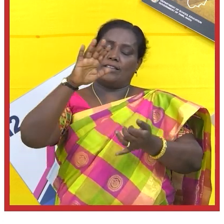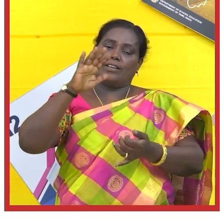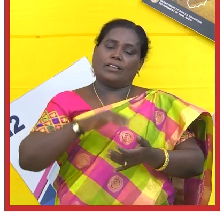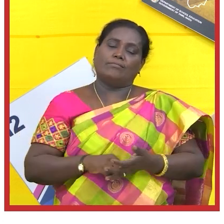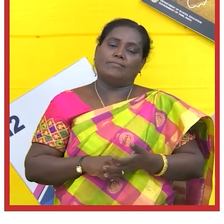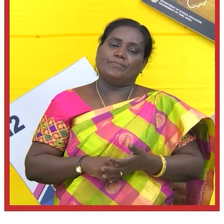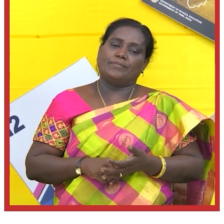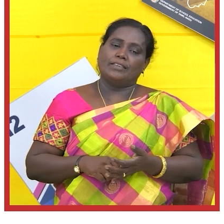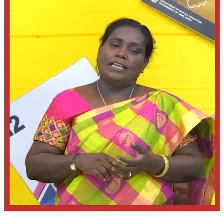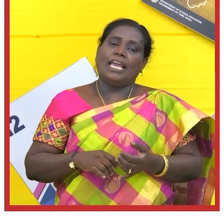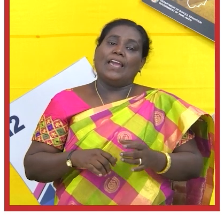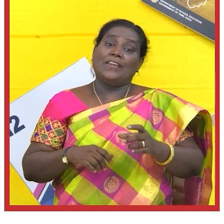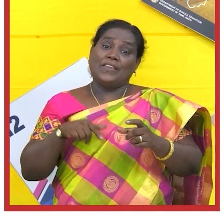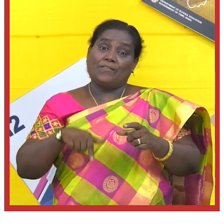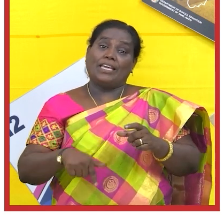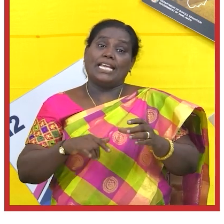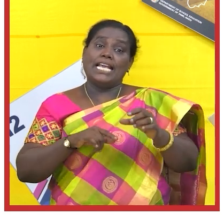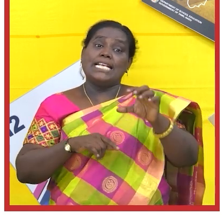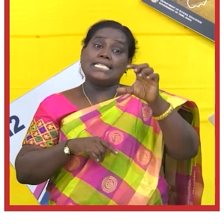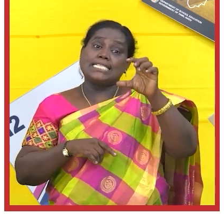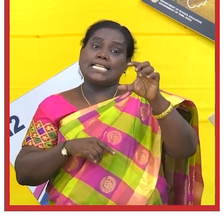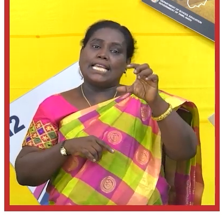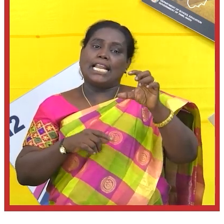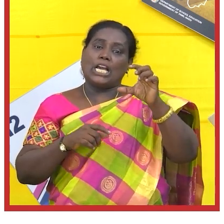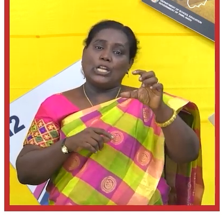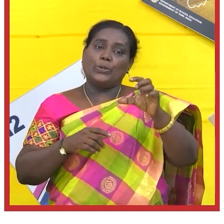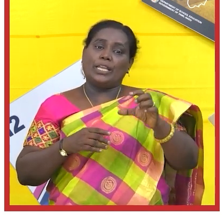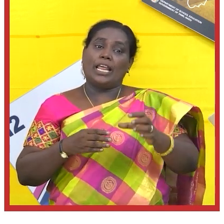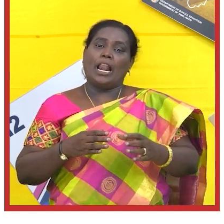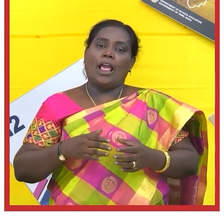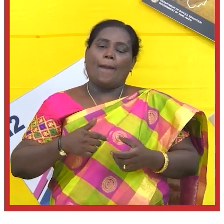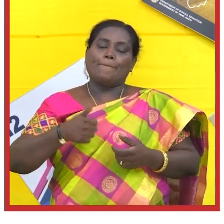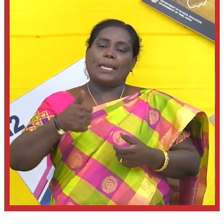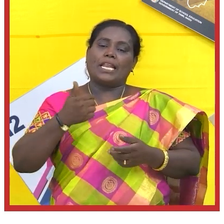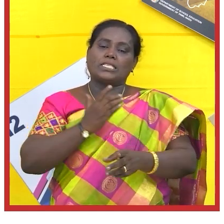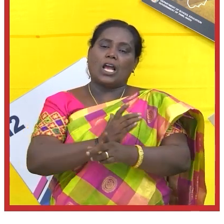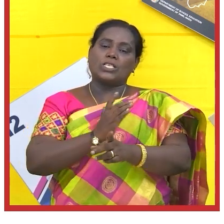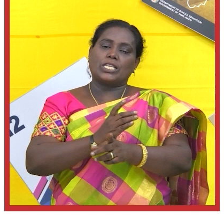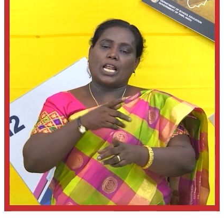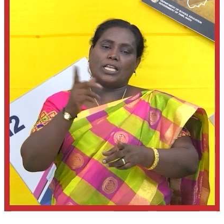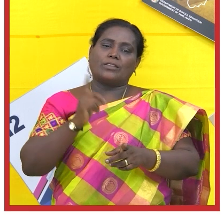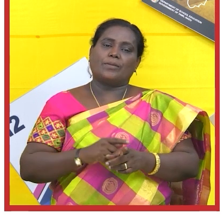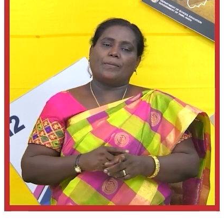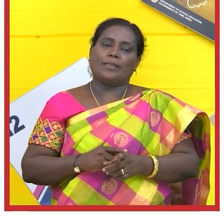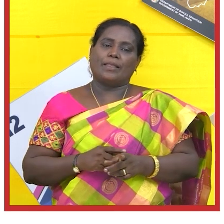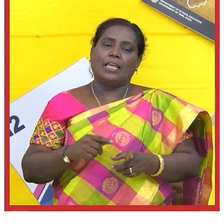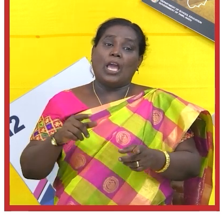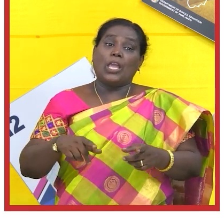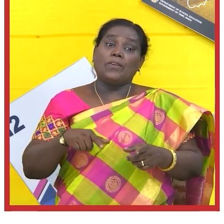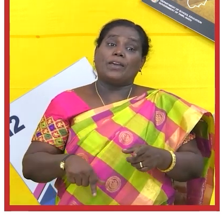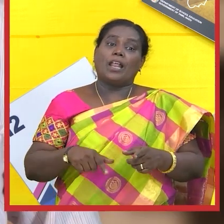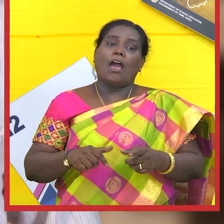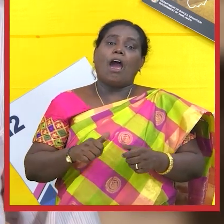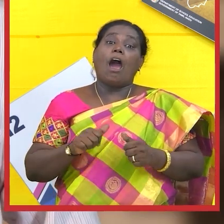இவர் சென்னையிலே ஒரு கல்லூரியிலே பேராசிரியராக இருந்தவர். இவர் ஆதி திராவிட மகாஜன சபை என்ற